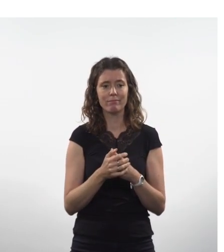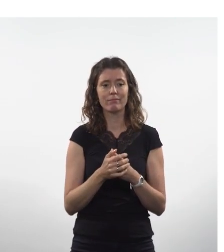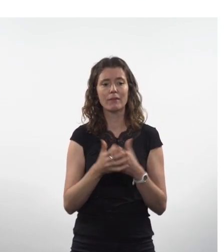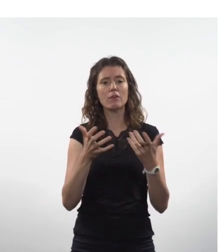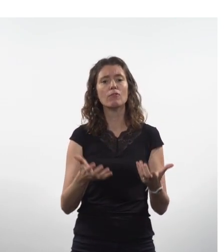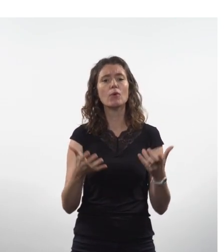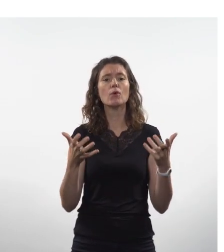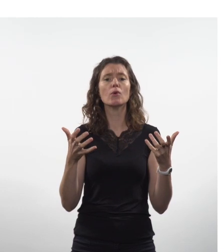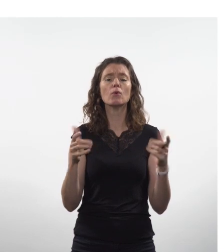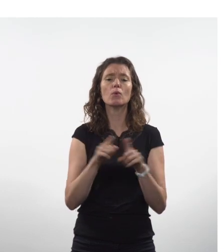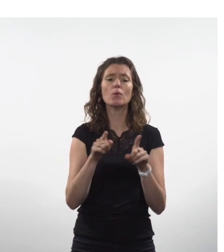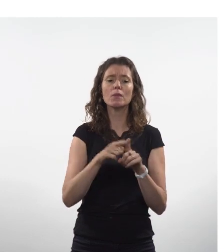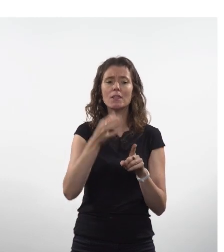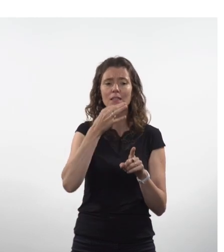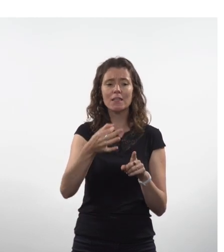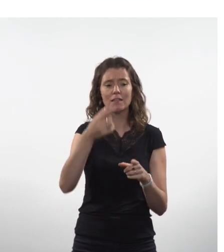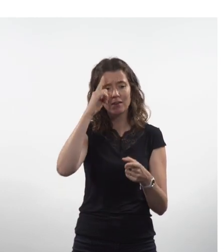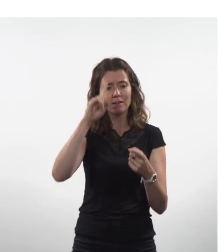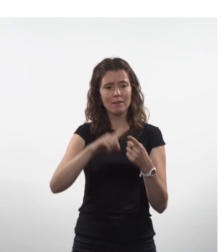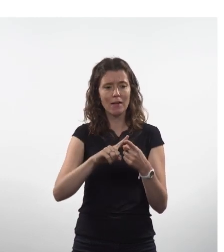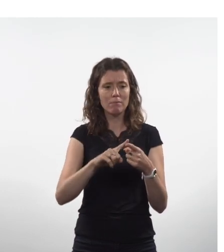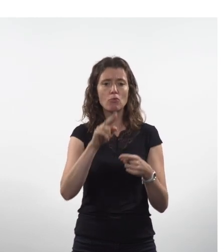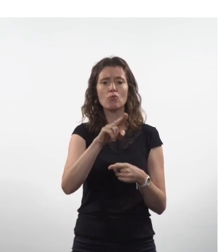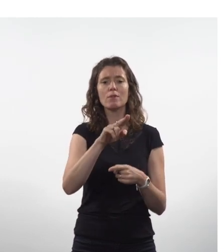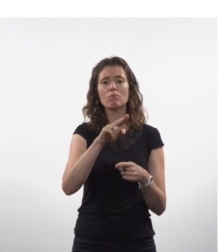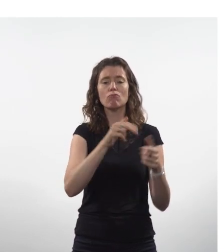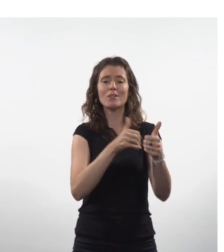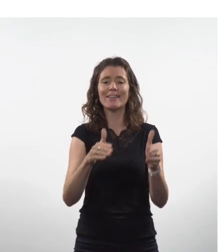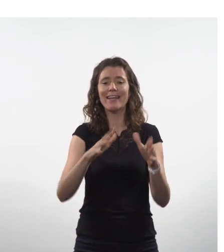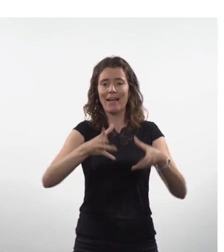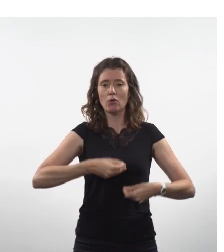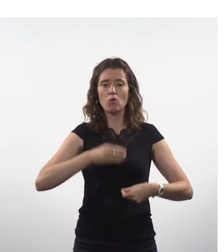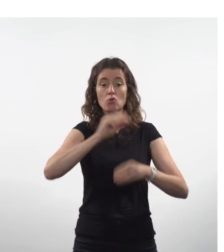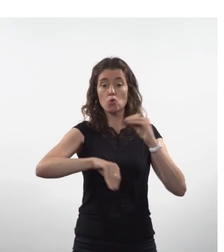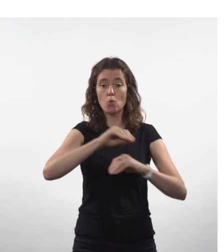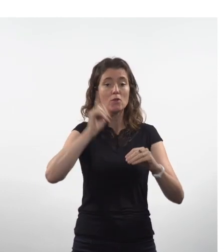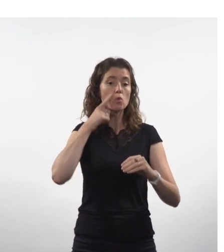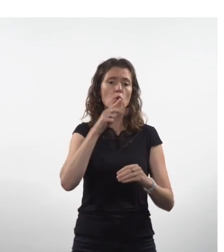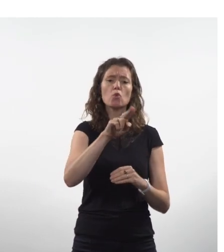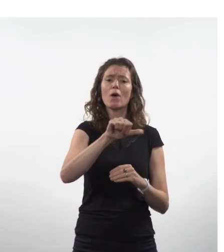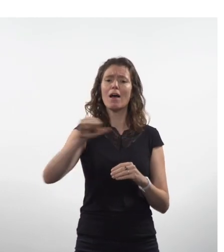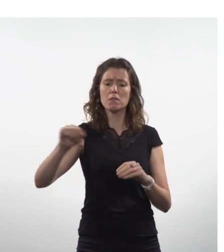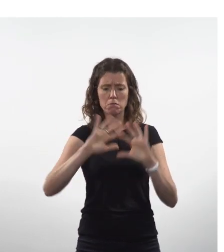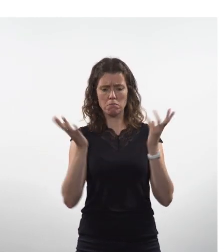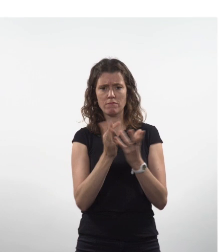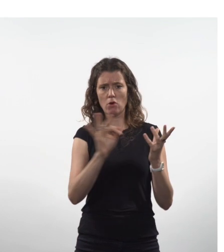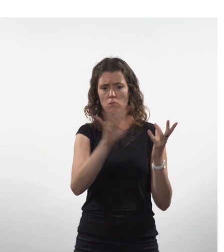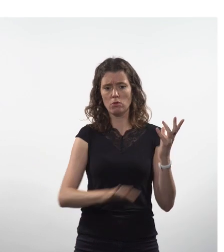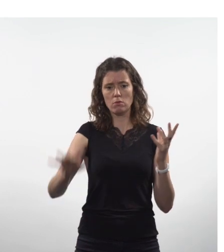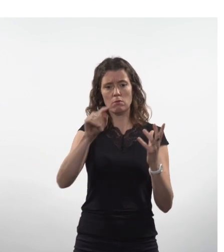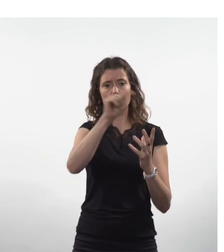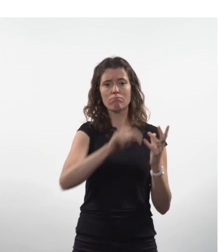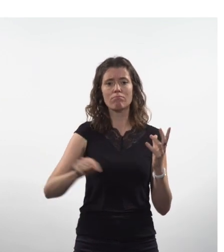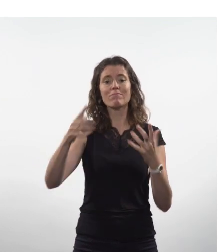vous communiquer sur les unités d'accueil de soins sourds. Il y a à peu près 19 en France, réparties sur tous les